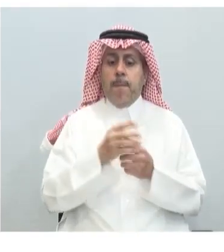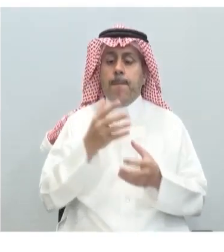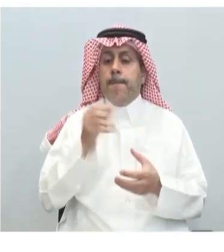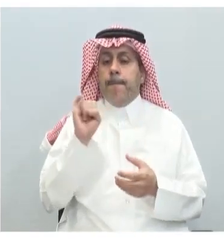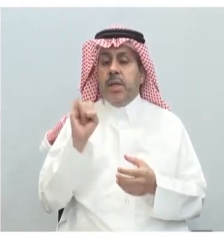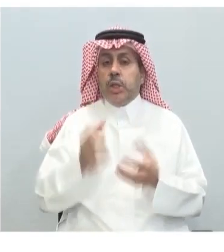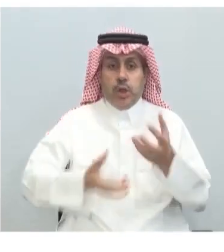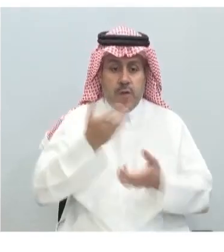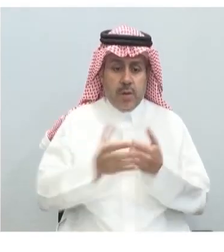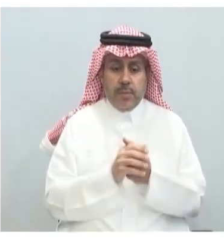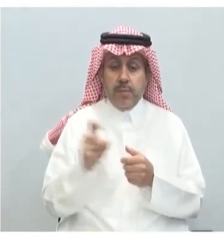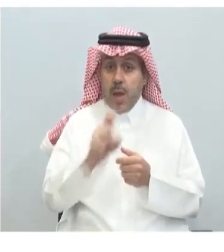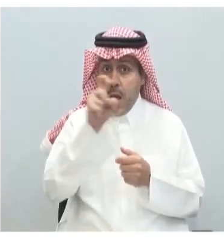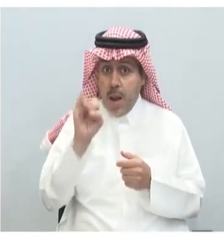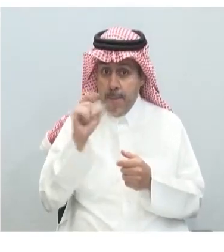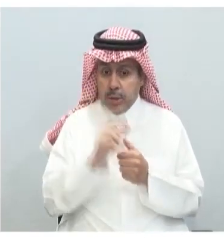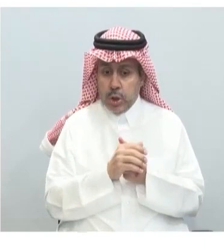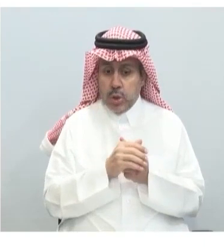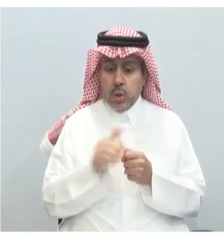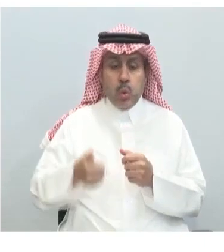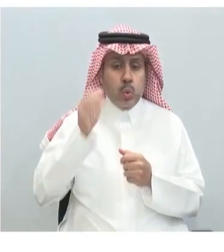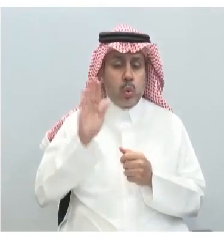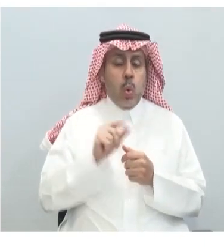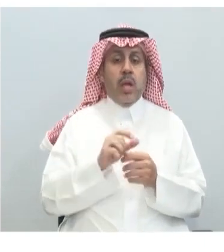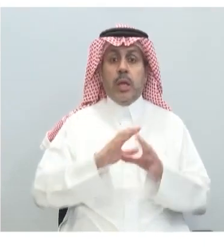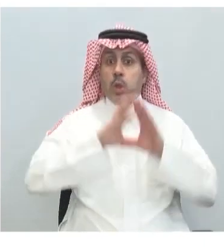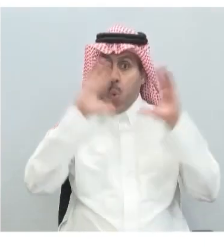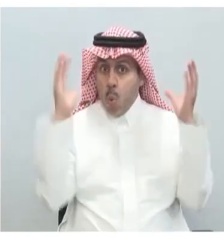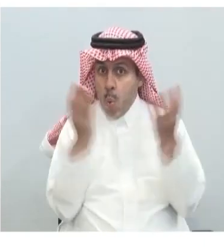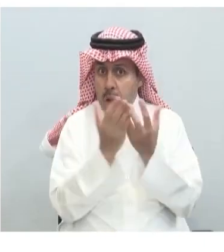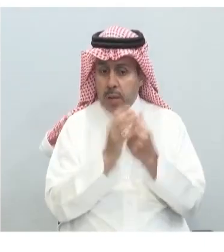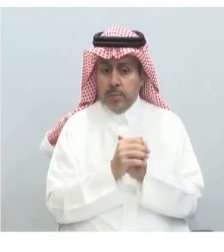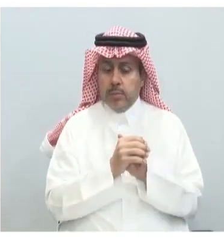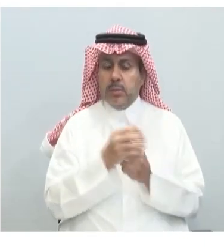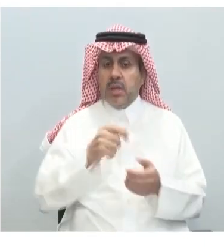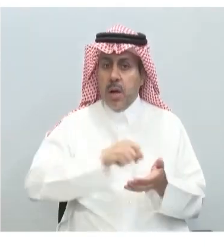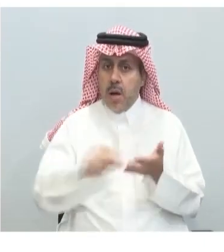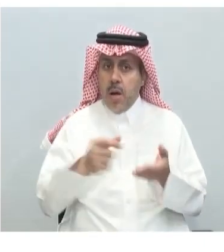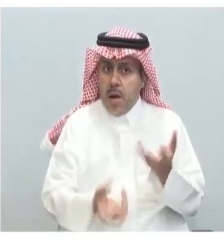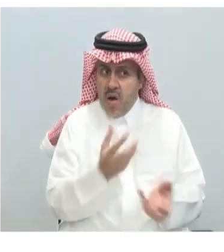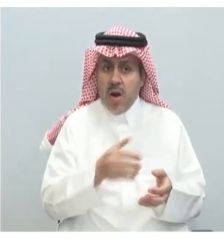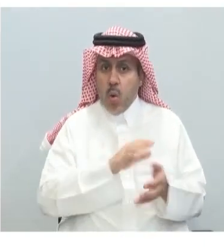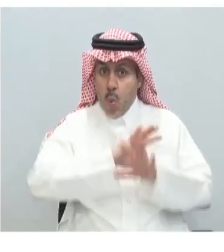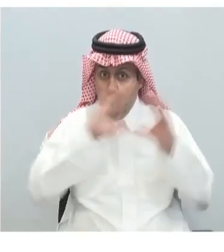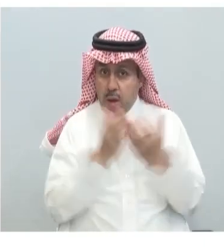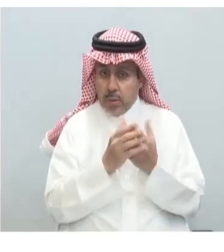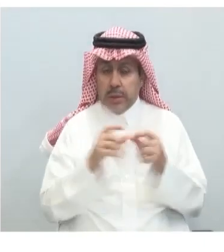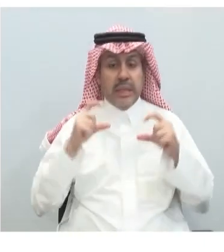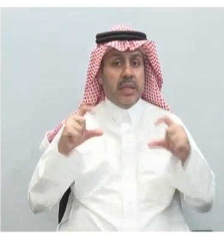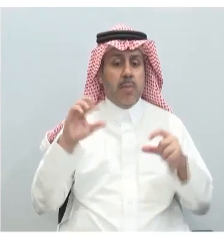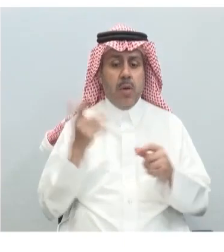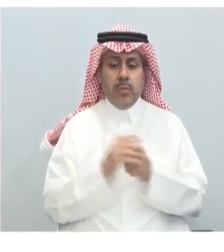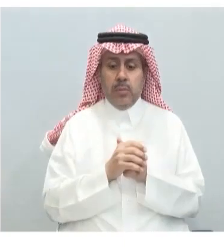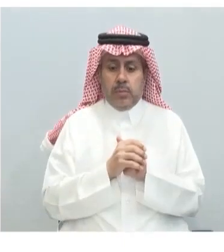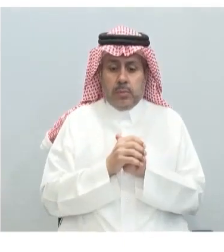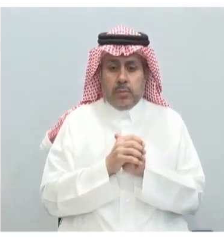الكيميائي هل استهلكت الماده المتفاعله اللي هي شرائح البطاطس كليا هل احترقت بشكل كامل ما الدليل الذي يؤيد